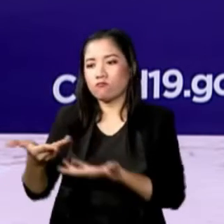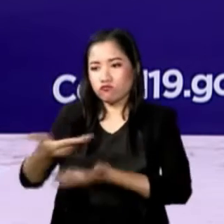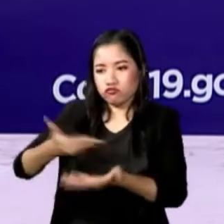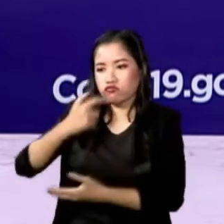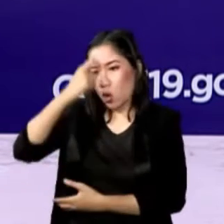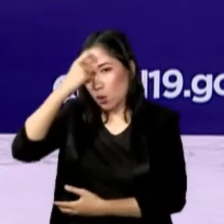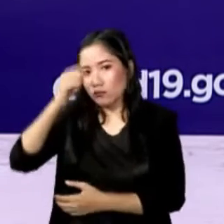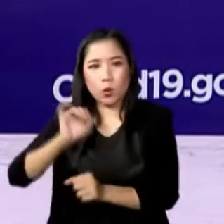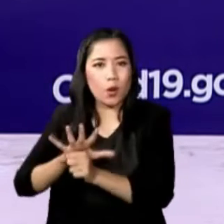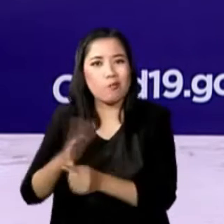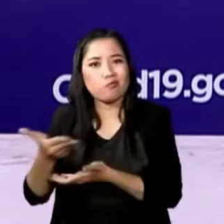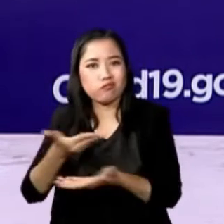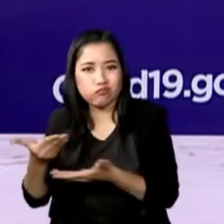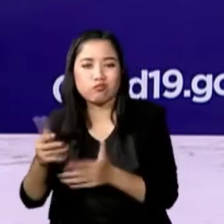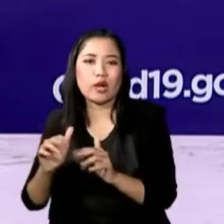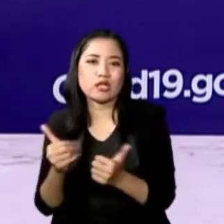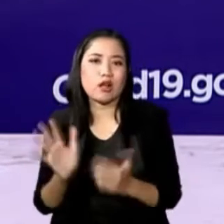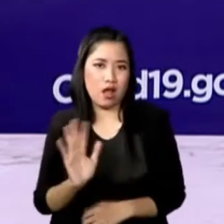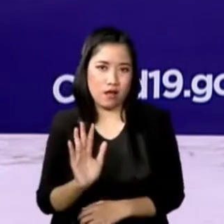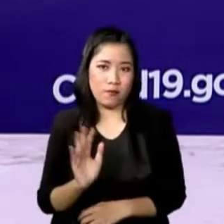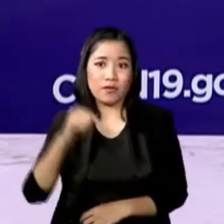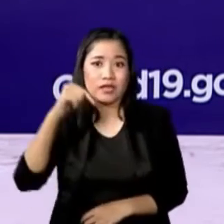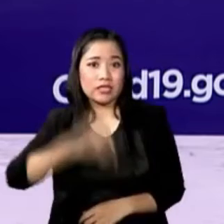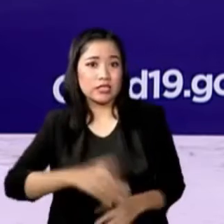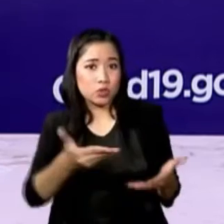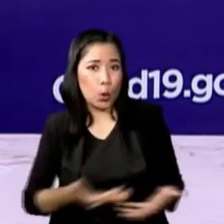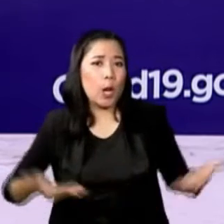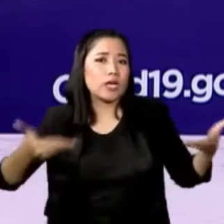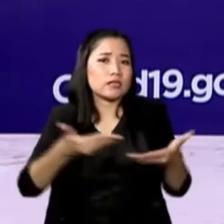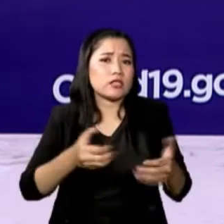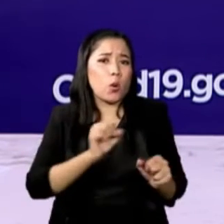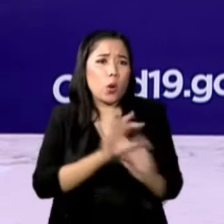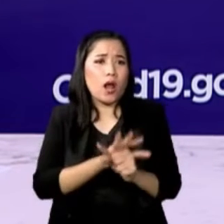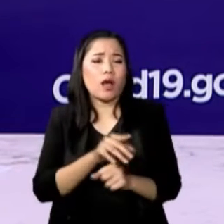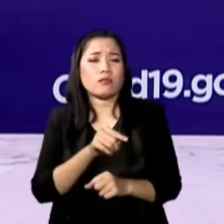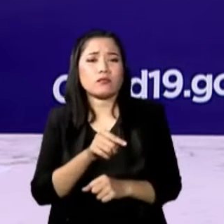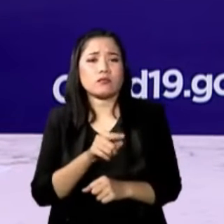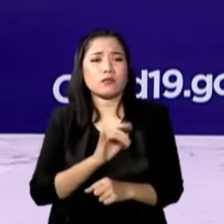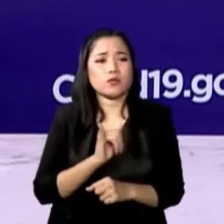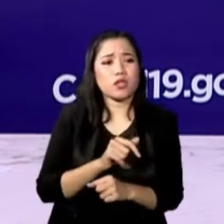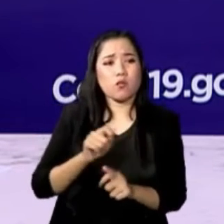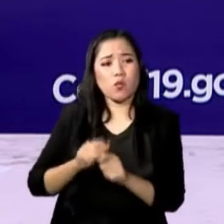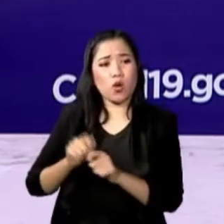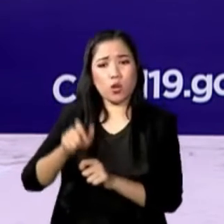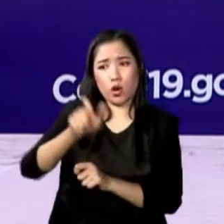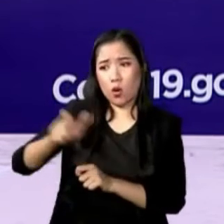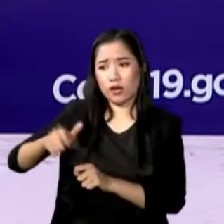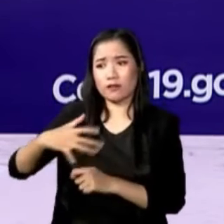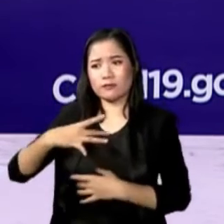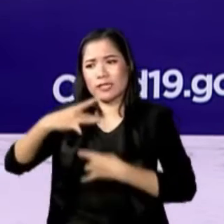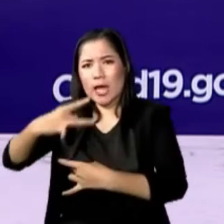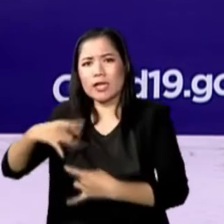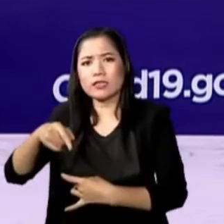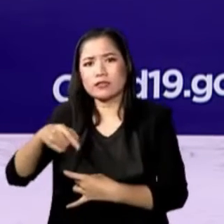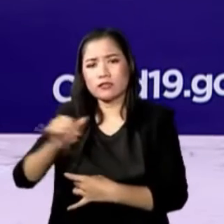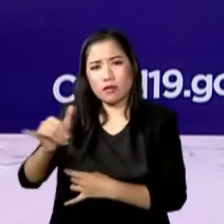Pandemi COVID-19 saat ini menuntut perhatian bagi penggiat kemanusiaan dan pelaku kebencanaan di pusat